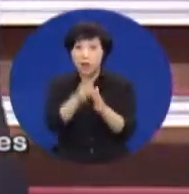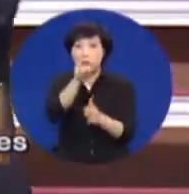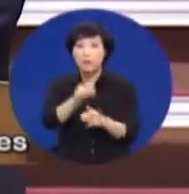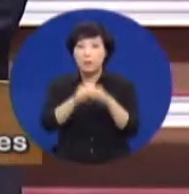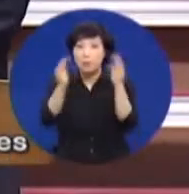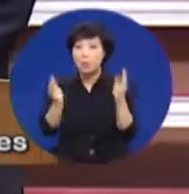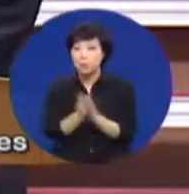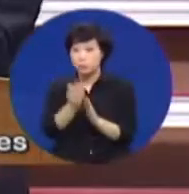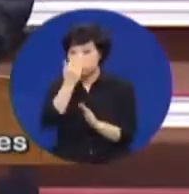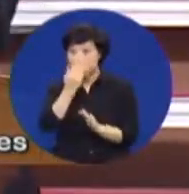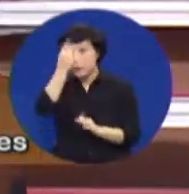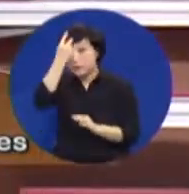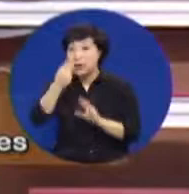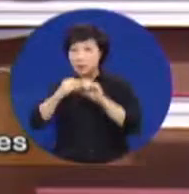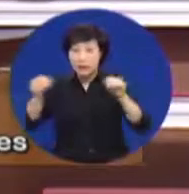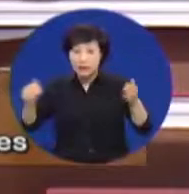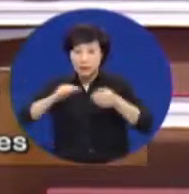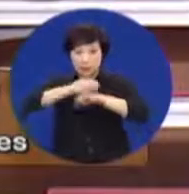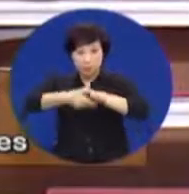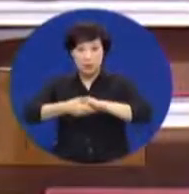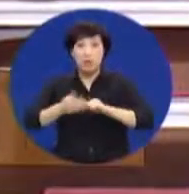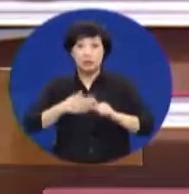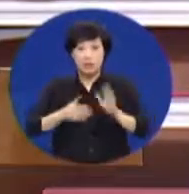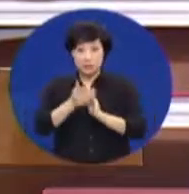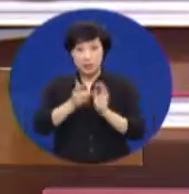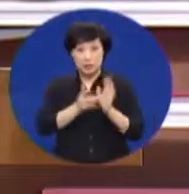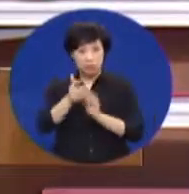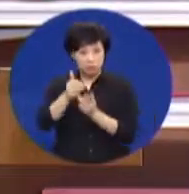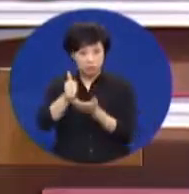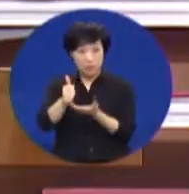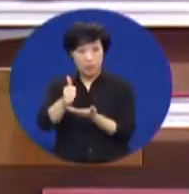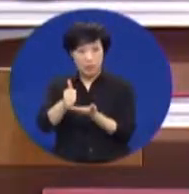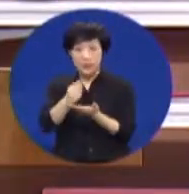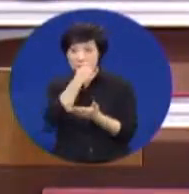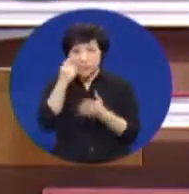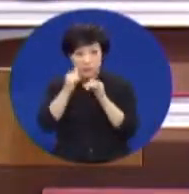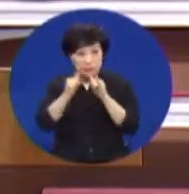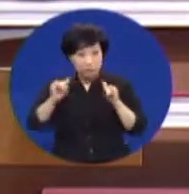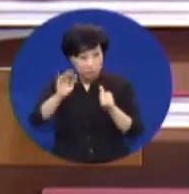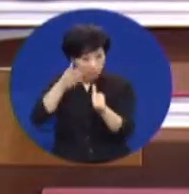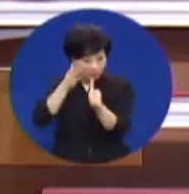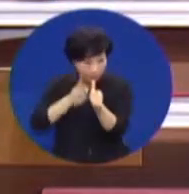온 유대와 사마리아와 땅끝까지 이르러 내 증인이 되리라.